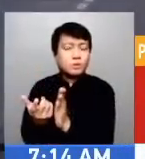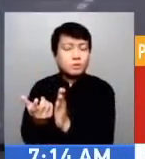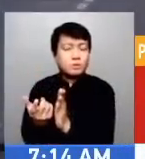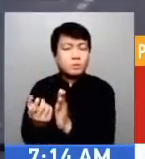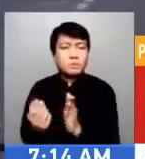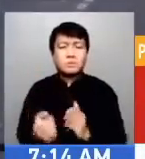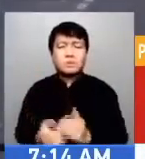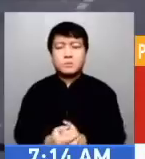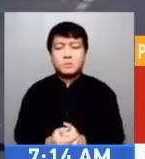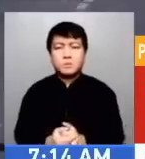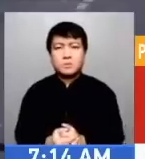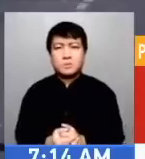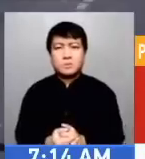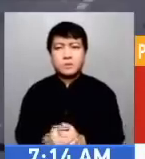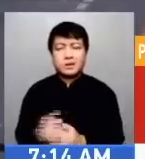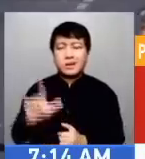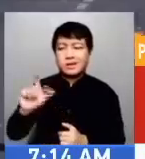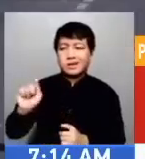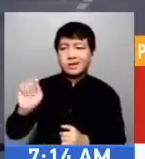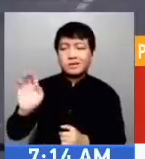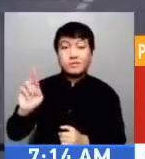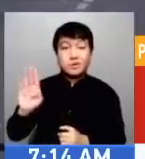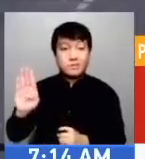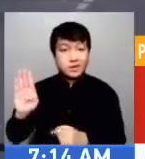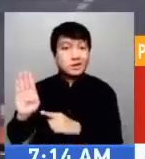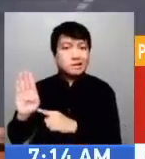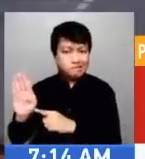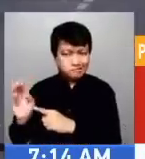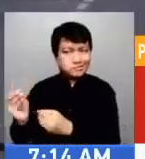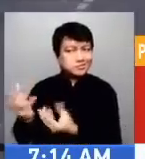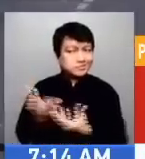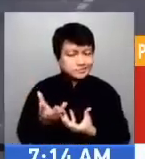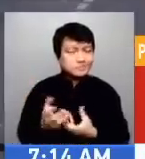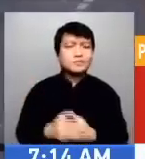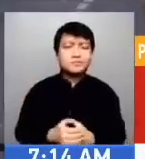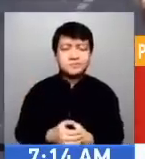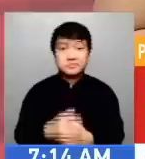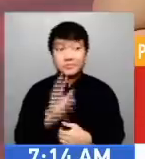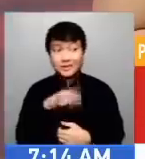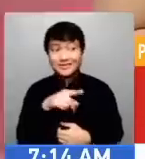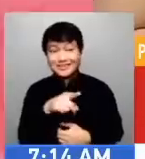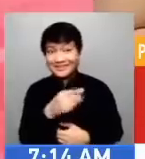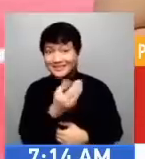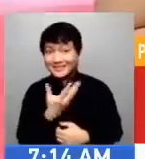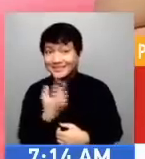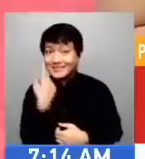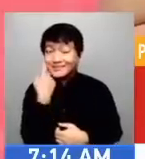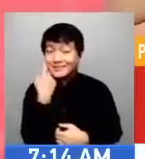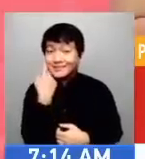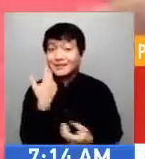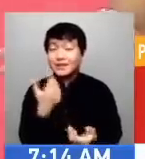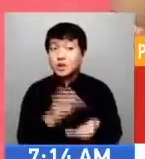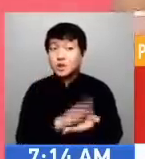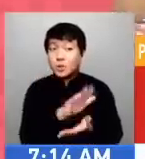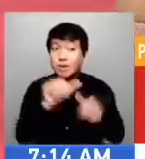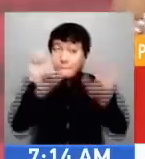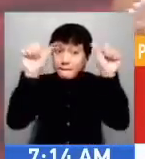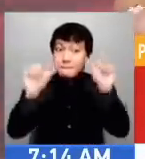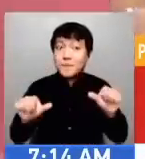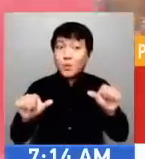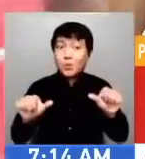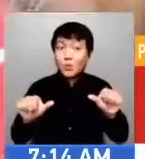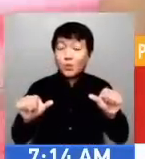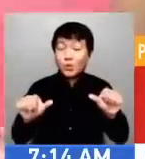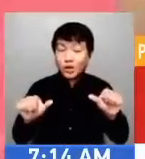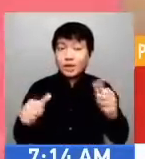ng LTFRB o yung mga circular po na inilabas. Mm-hmm. Since binanggit nyo na rin po yan at base rin po sa inyong pinost sa social media, wala na ngang face out ng traditional